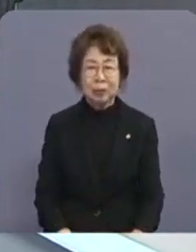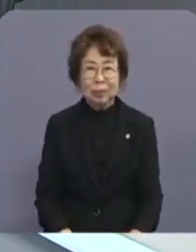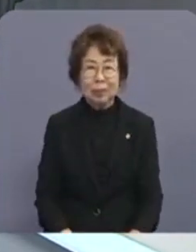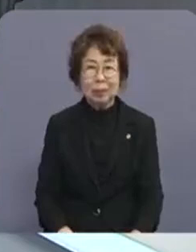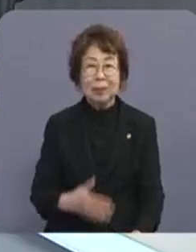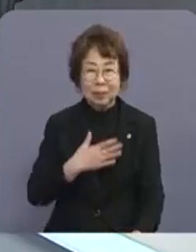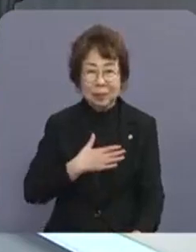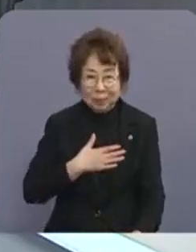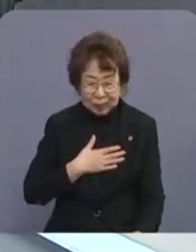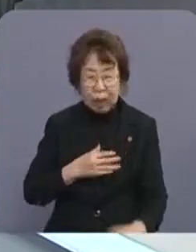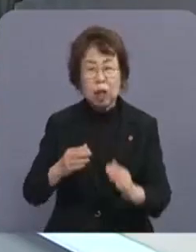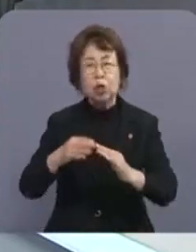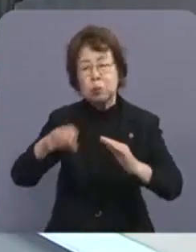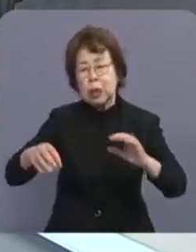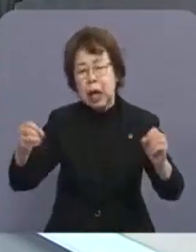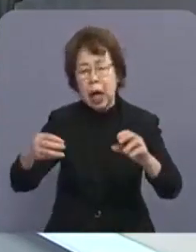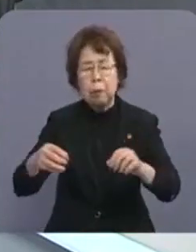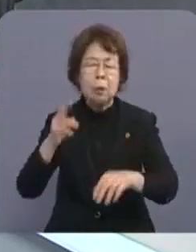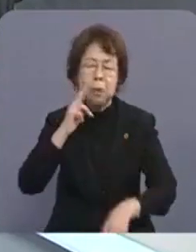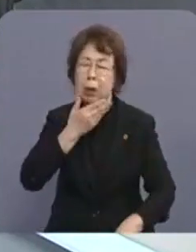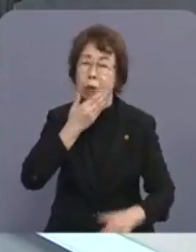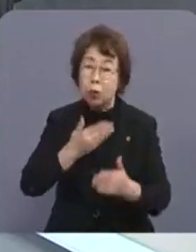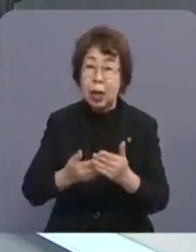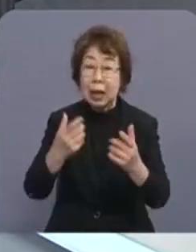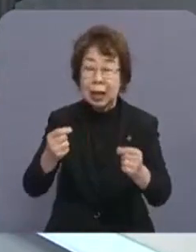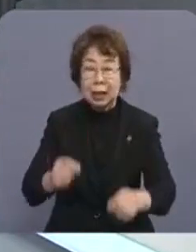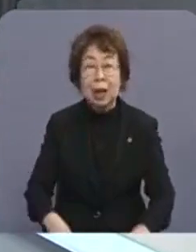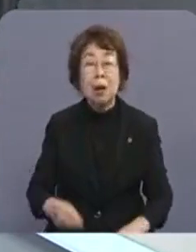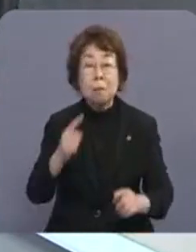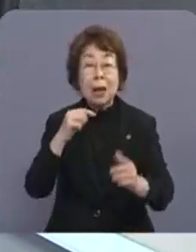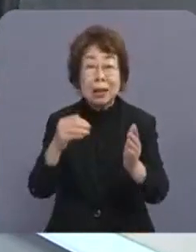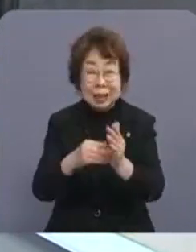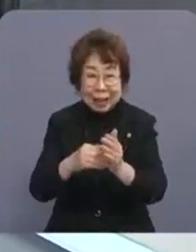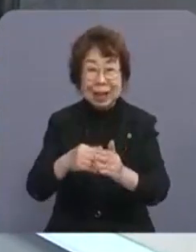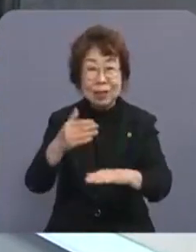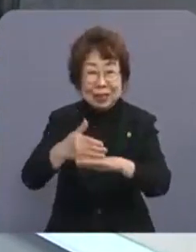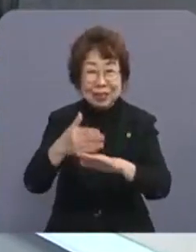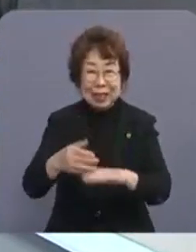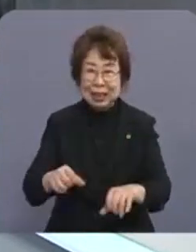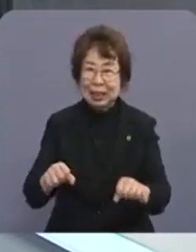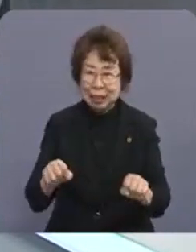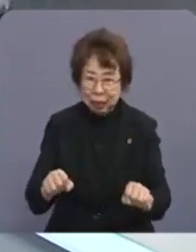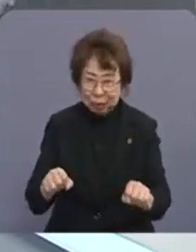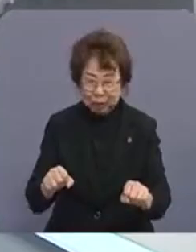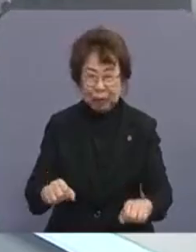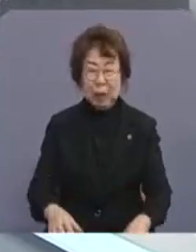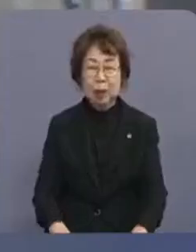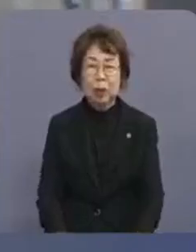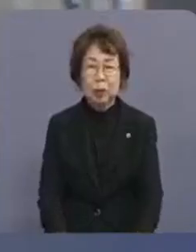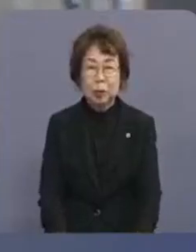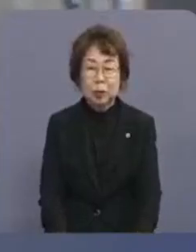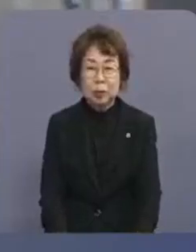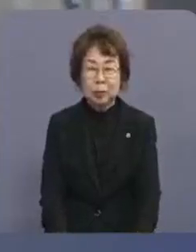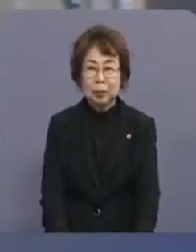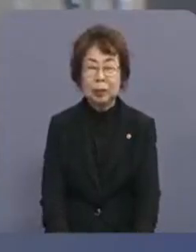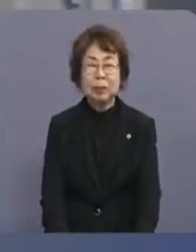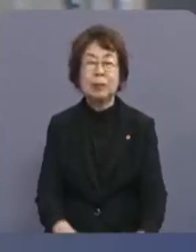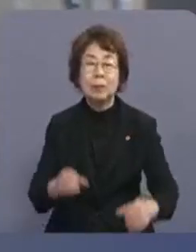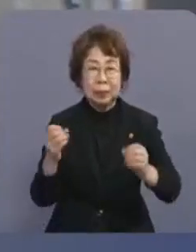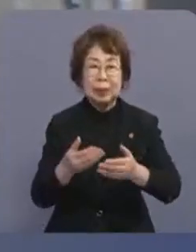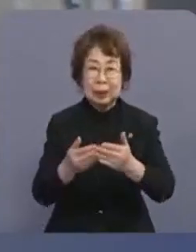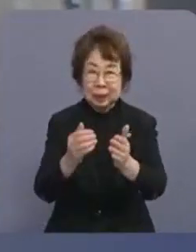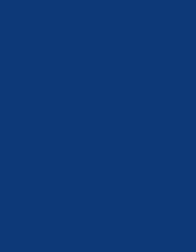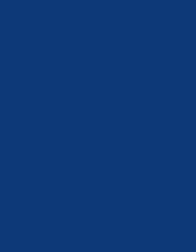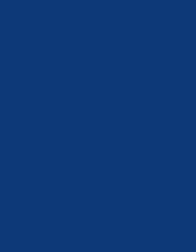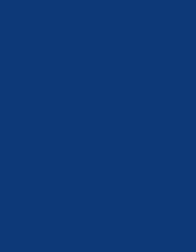부분 우리 주민과 협의도 아주 중요한 부분이고요 말씀 여기까지 드겠습니다 고맙습니다 강 자와 함께